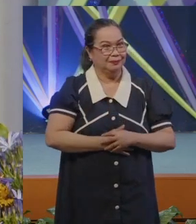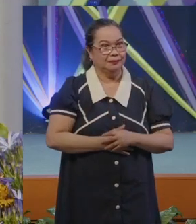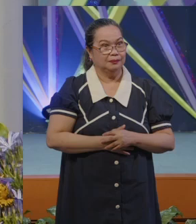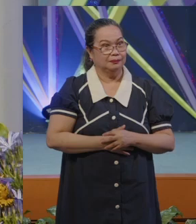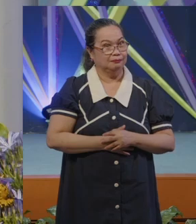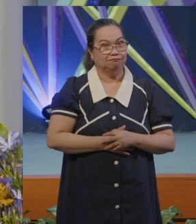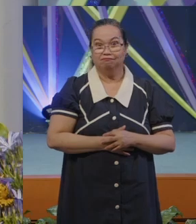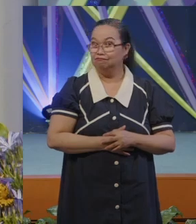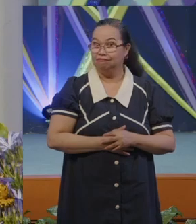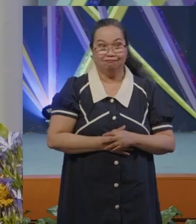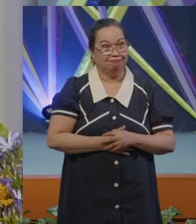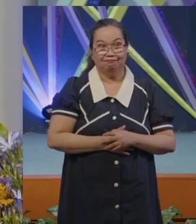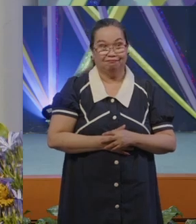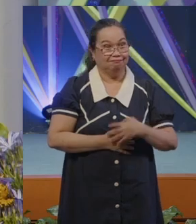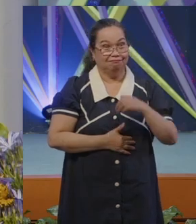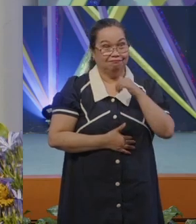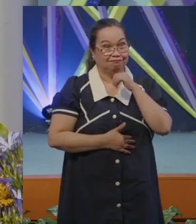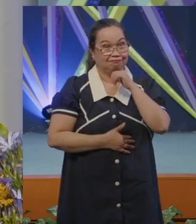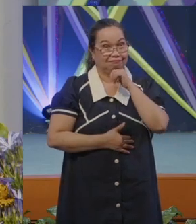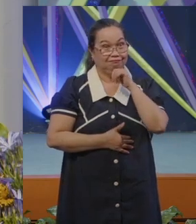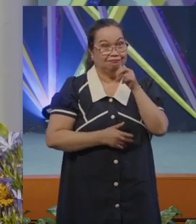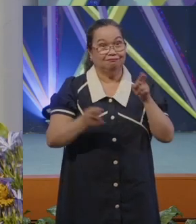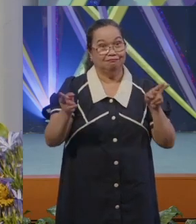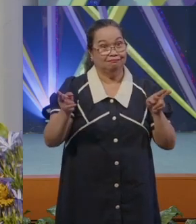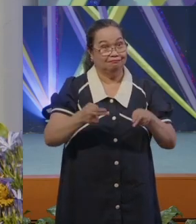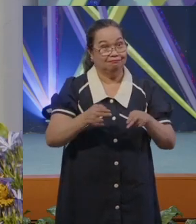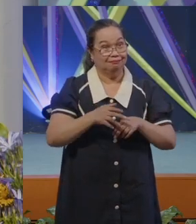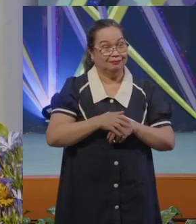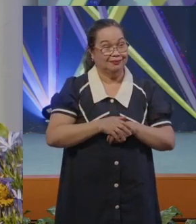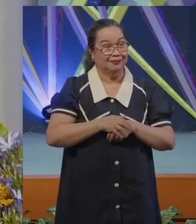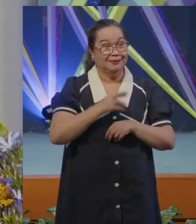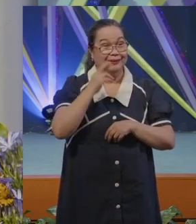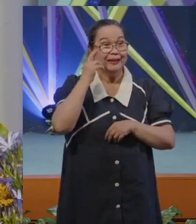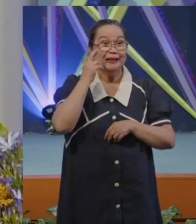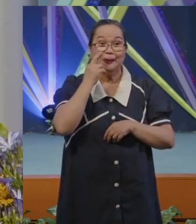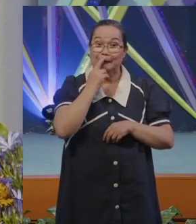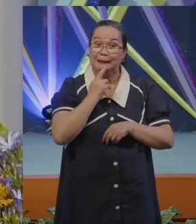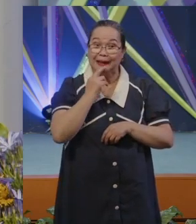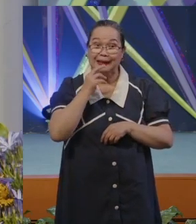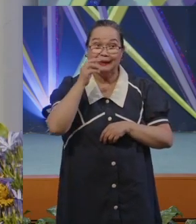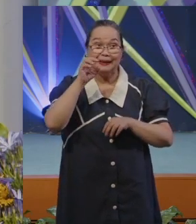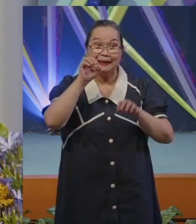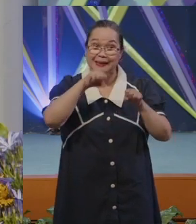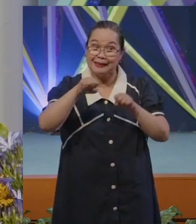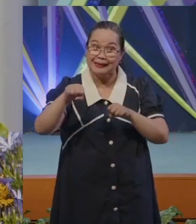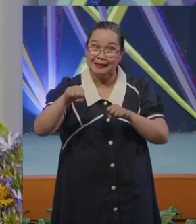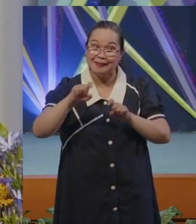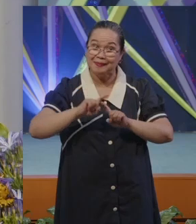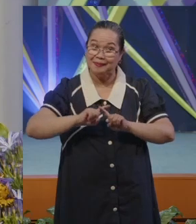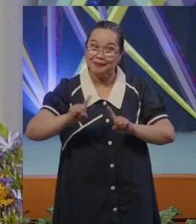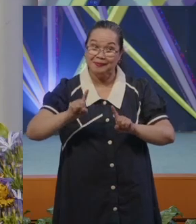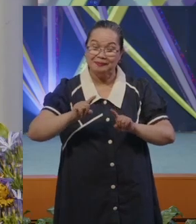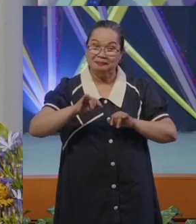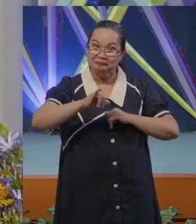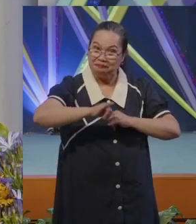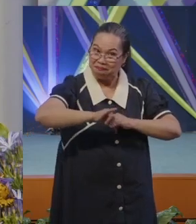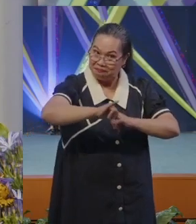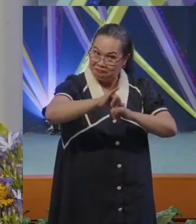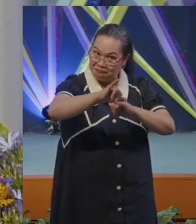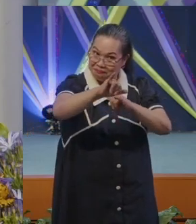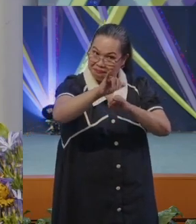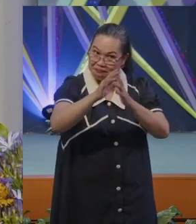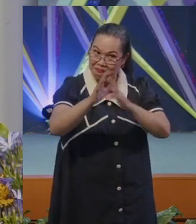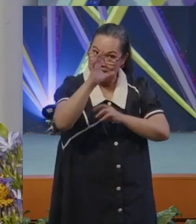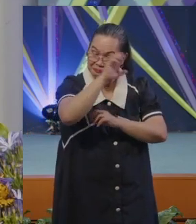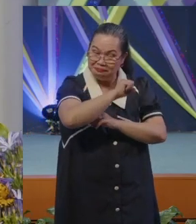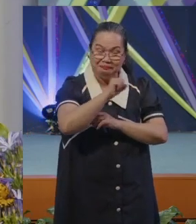hindi po malapit yung tinawid nila, ha? Medyo malayo. Kung tama po ang estima ng mga tao kung saan